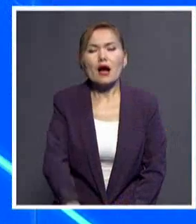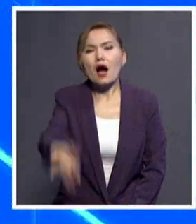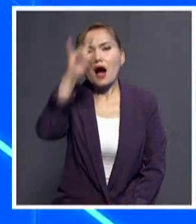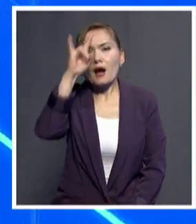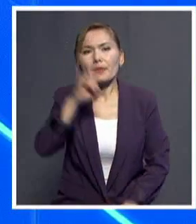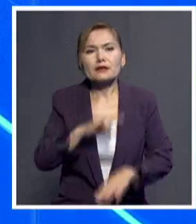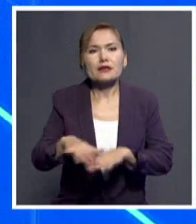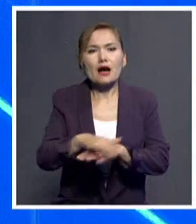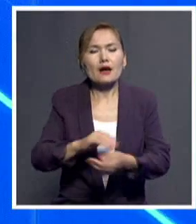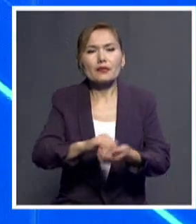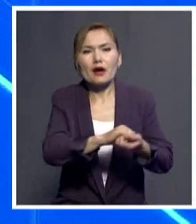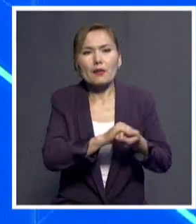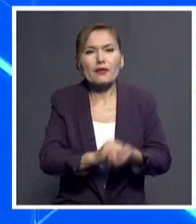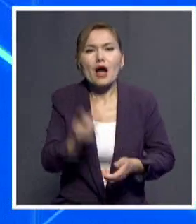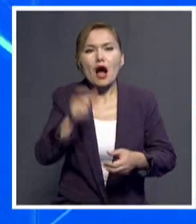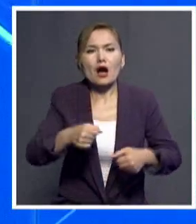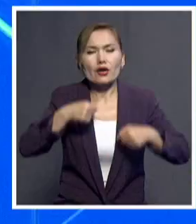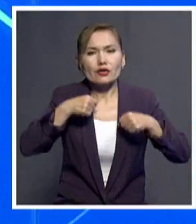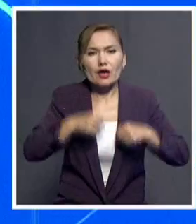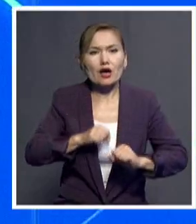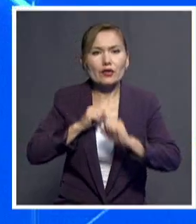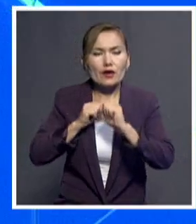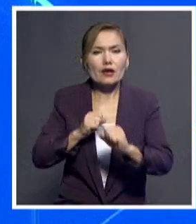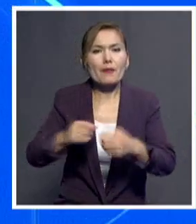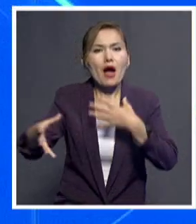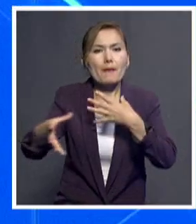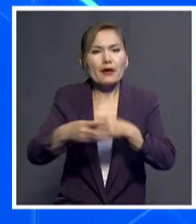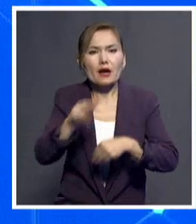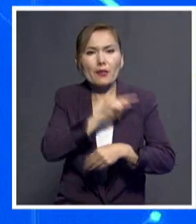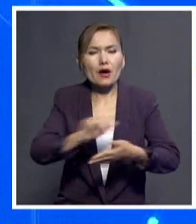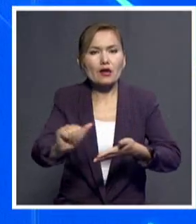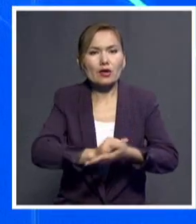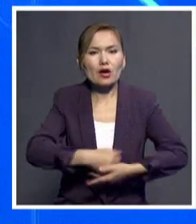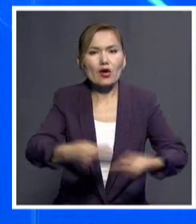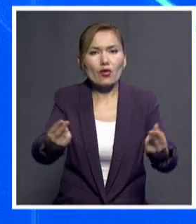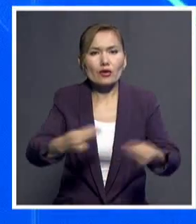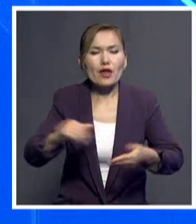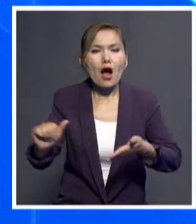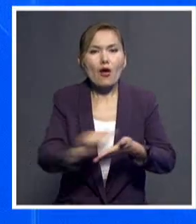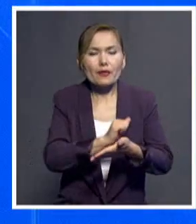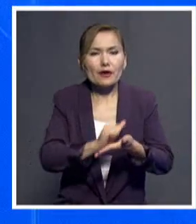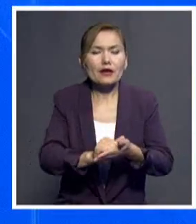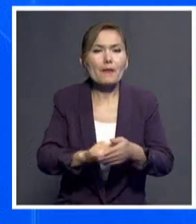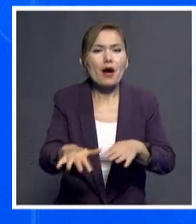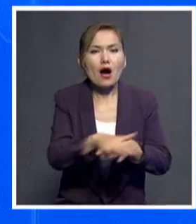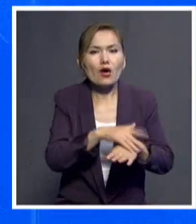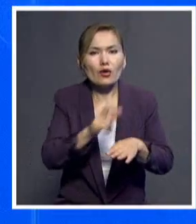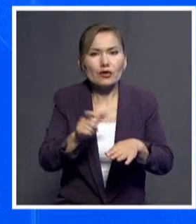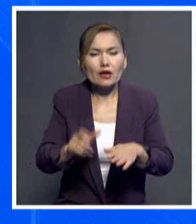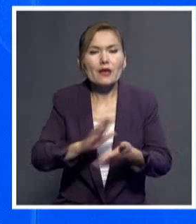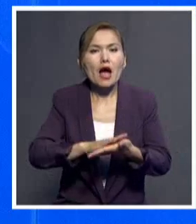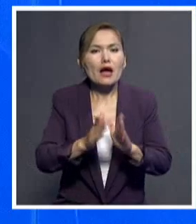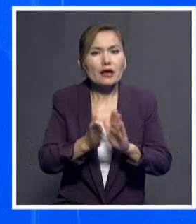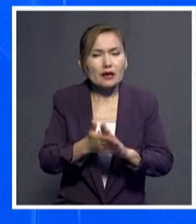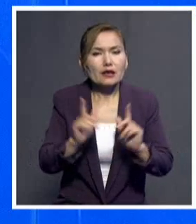Қазақстан халқы ассамблеясы мен адам құқықтары жөніндегі уәкілі арасында ынтымақтастық туралы меморандумға қол қойылды. Құжатта қоғамдық келісім мен ұлттық